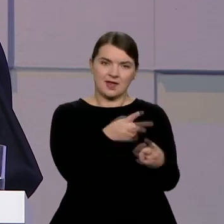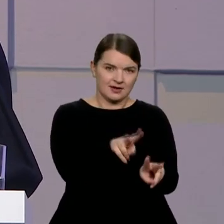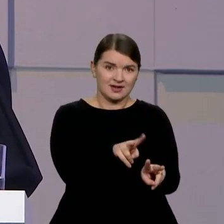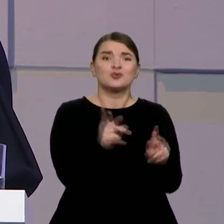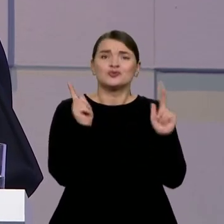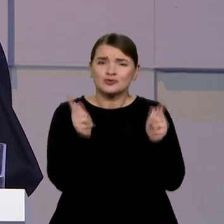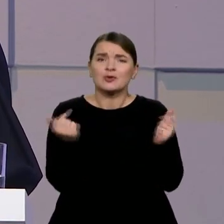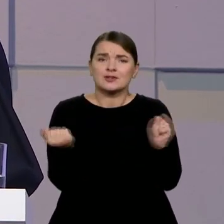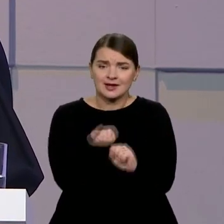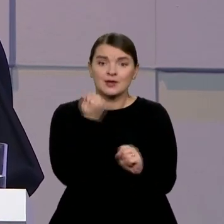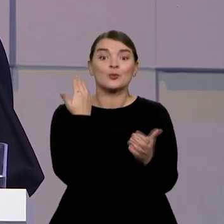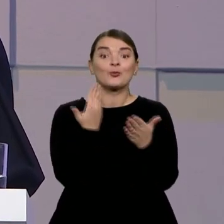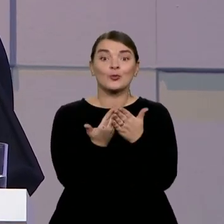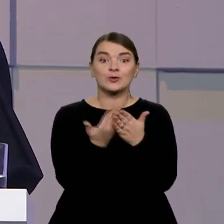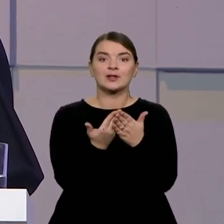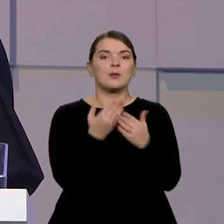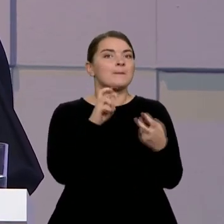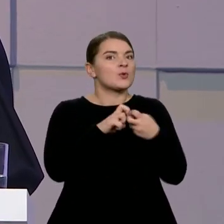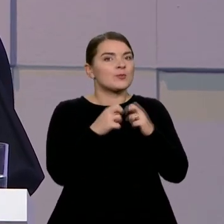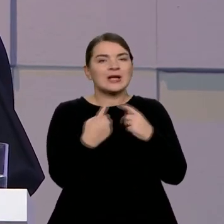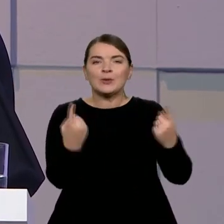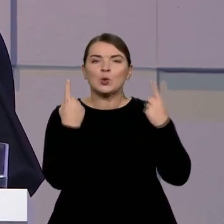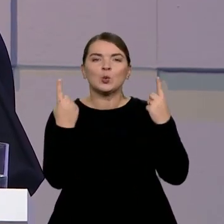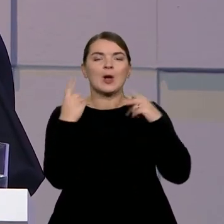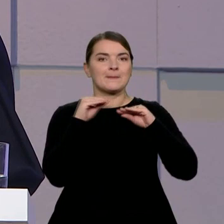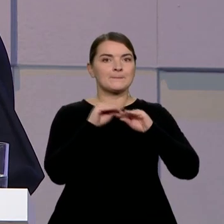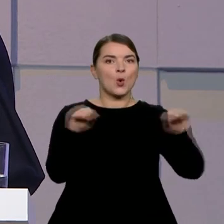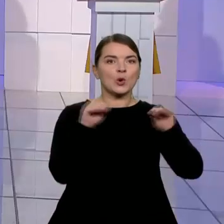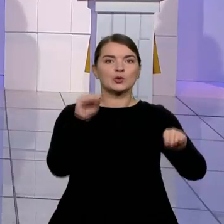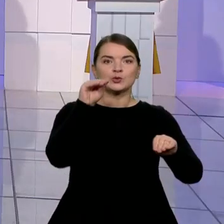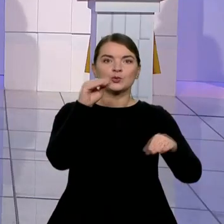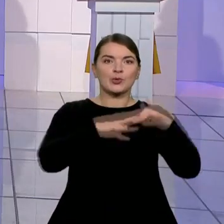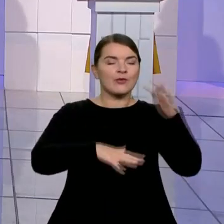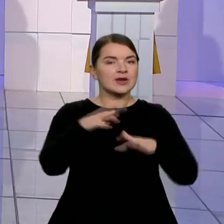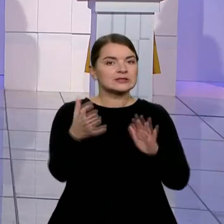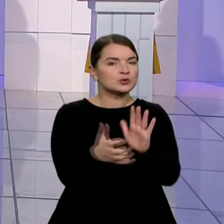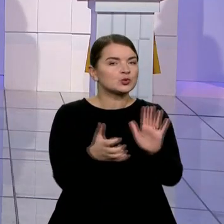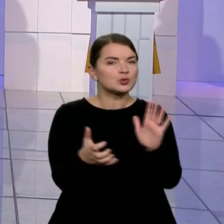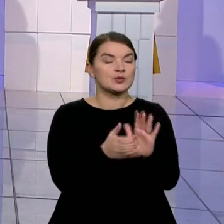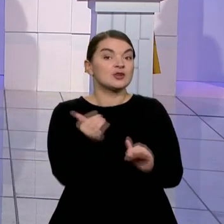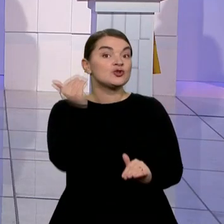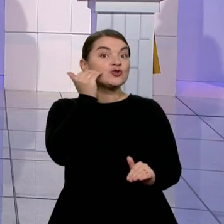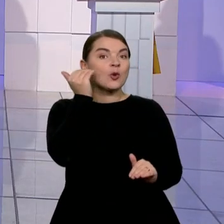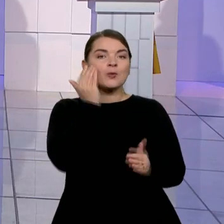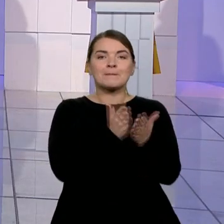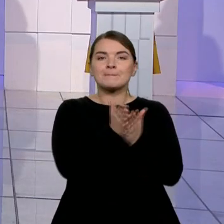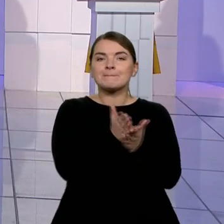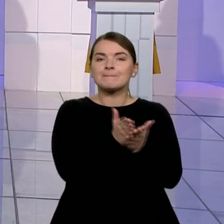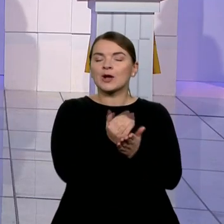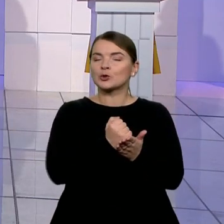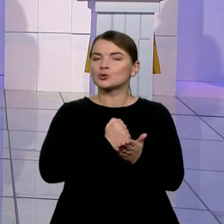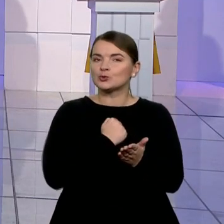kad tikrai yra didžiulė dobė su mokytojų trūkumu. Ir mes tikrai Šiauliai, turėdami puikią patirtį, puikią